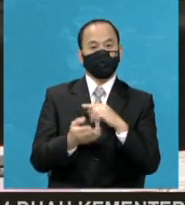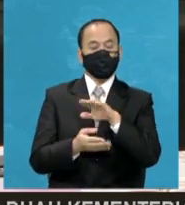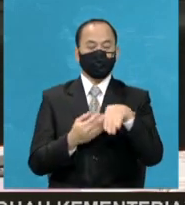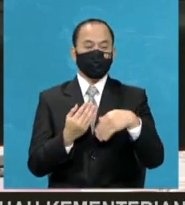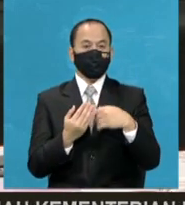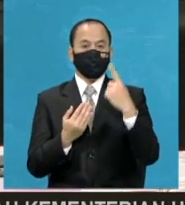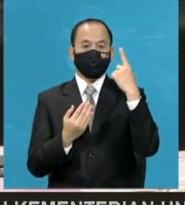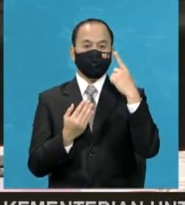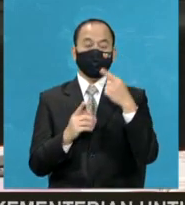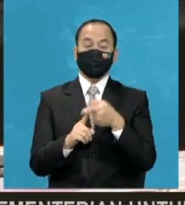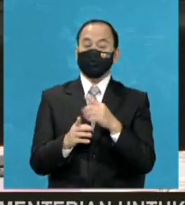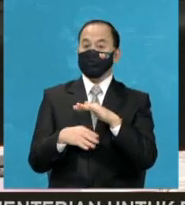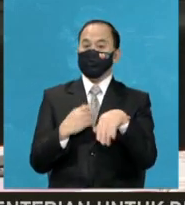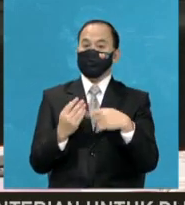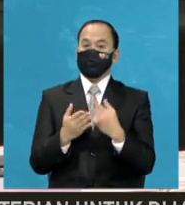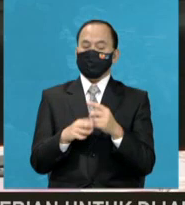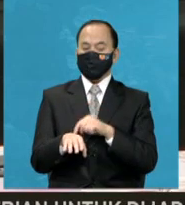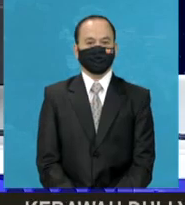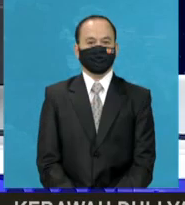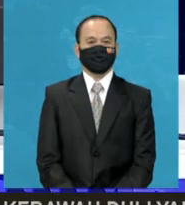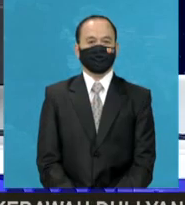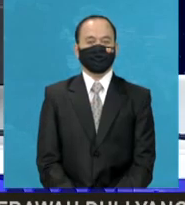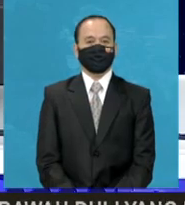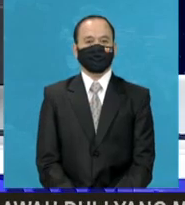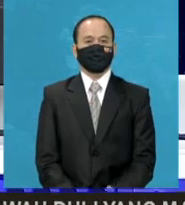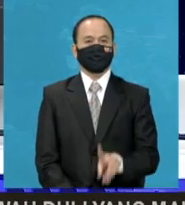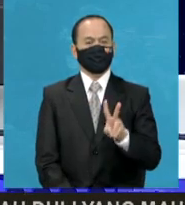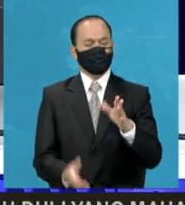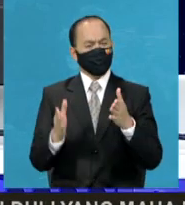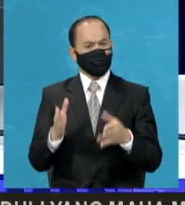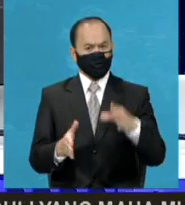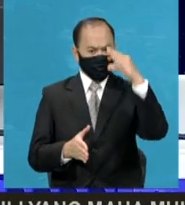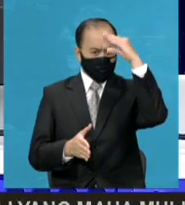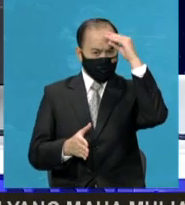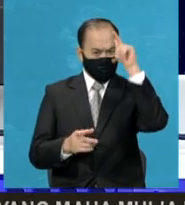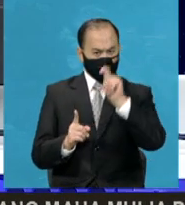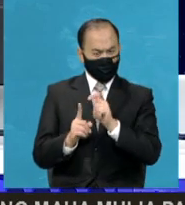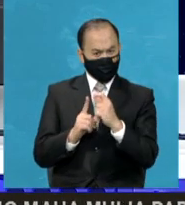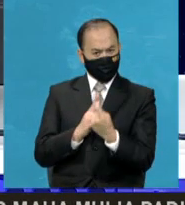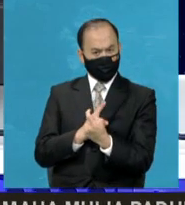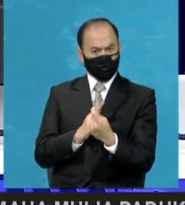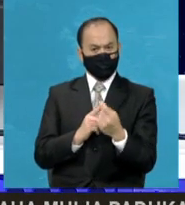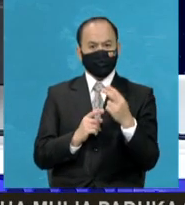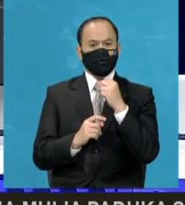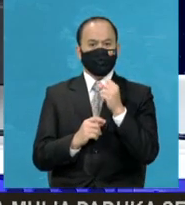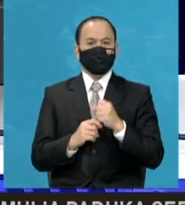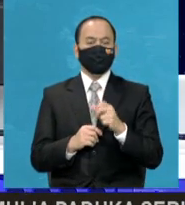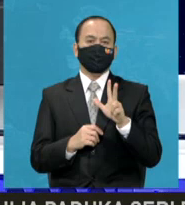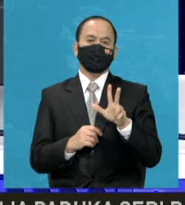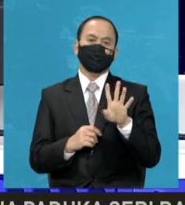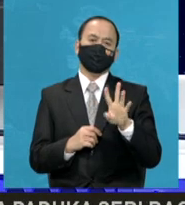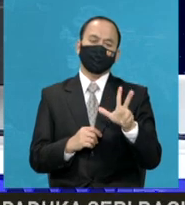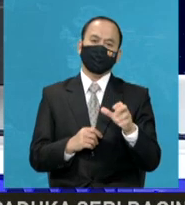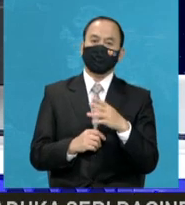pada masa yang terdekat ini Hai dua orang lelaki rakyat tempatan berumur 43 dan